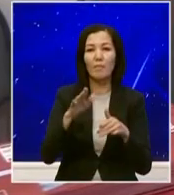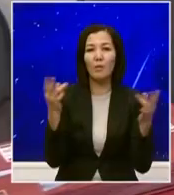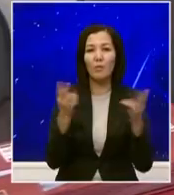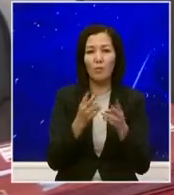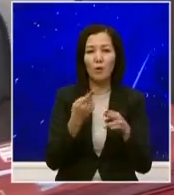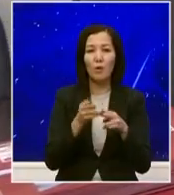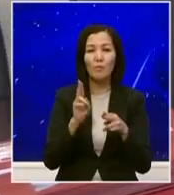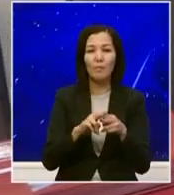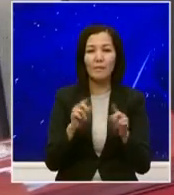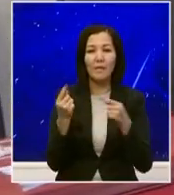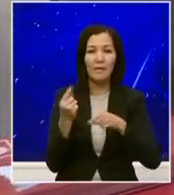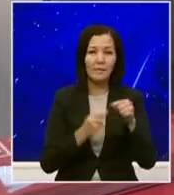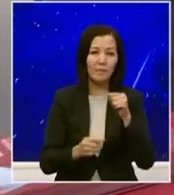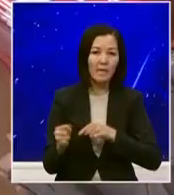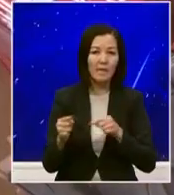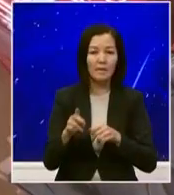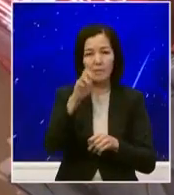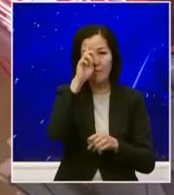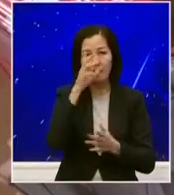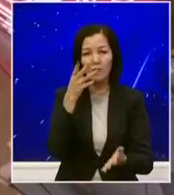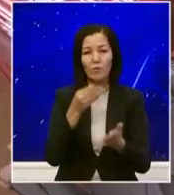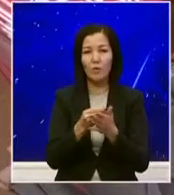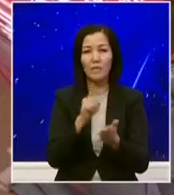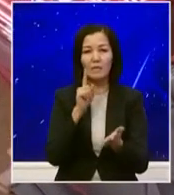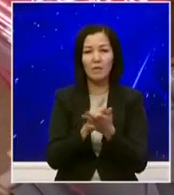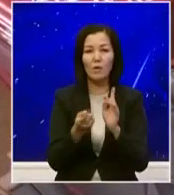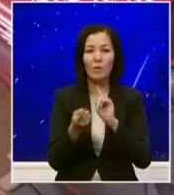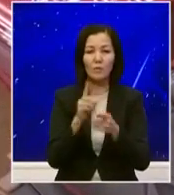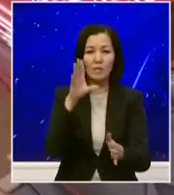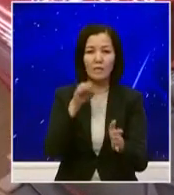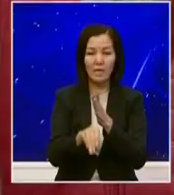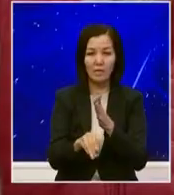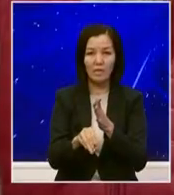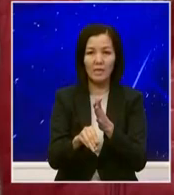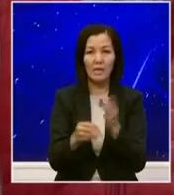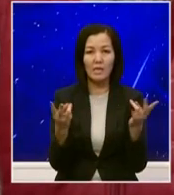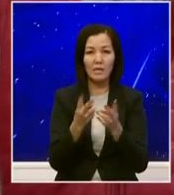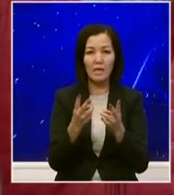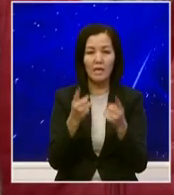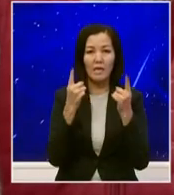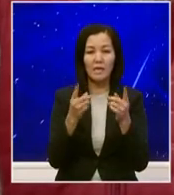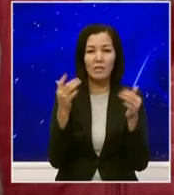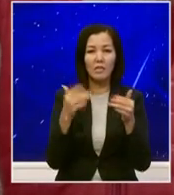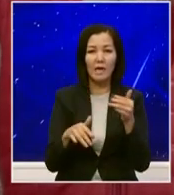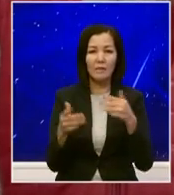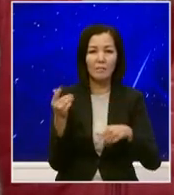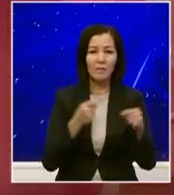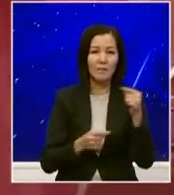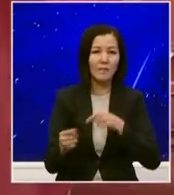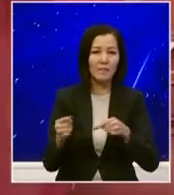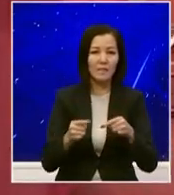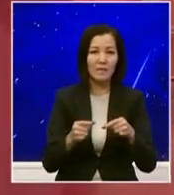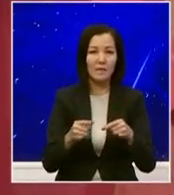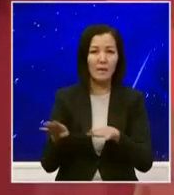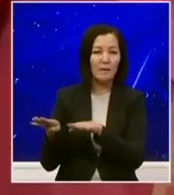болу тиіс. Мұнан бөлек кәсіпкерлер мемлекетке төлейтін салығына өзгеріс қажет. Айтуларынша, ірі немесе шағын бизнес өкілдері бірдей